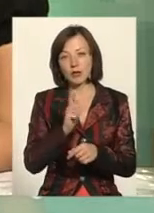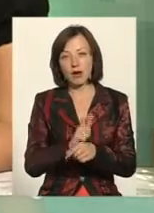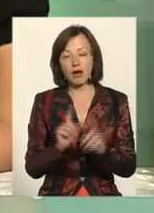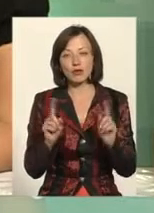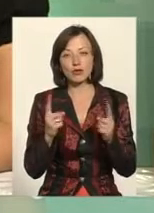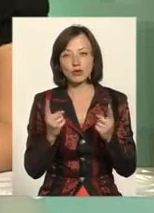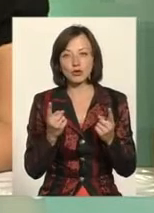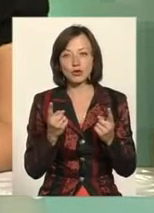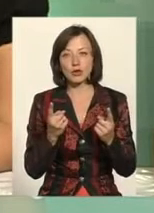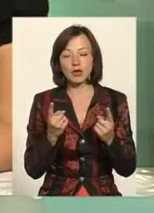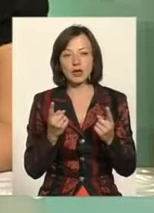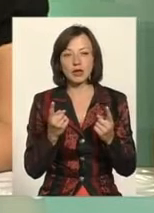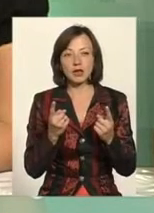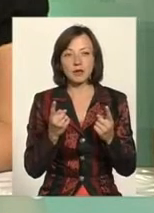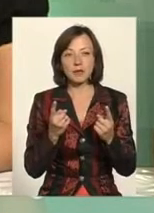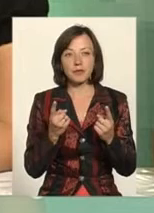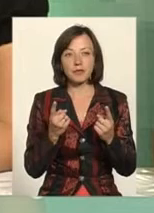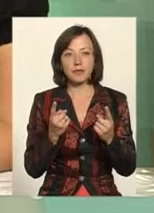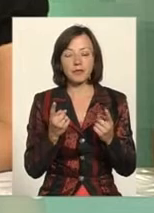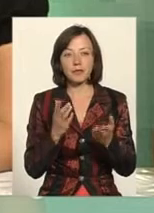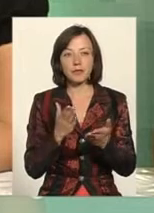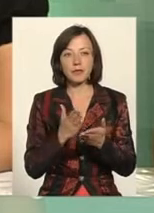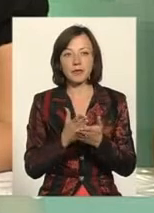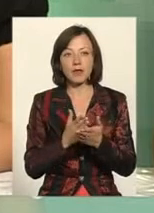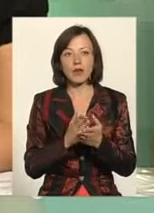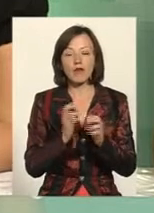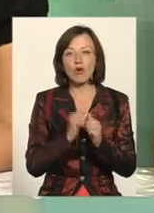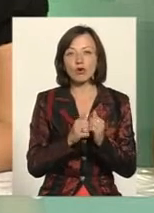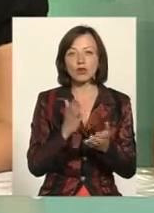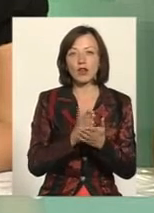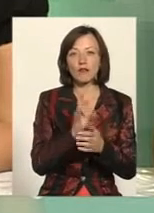що бабусі, дідусі підкаже внук, дочка, син,